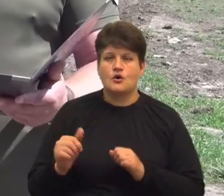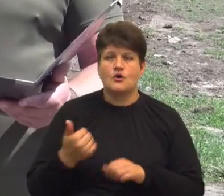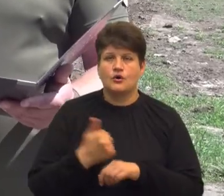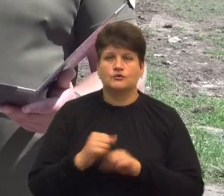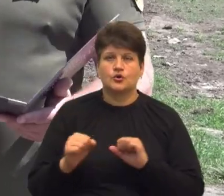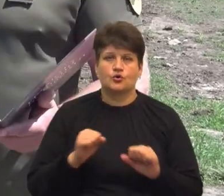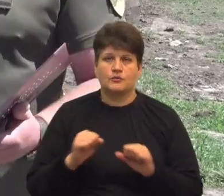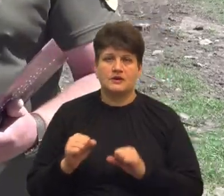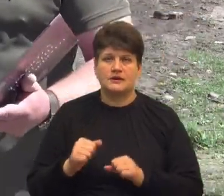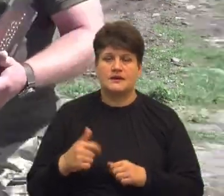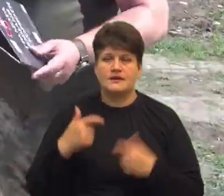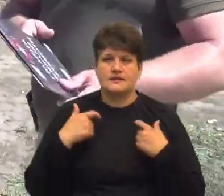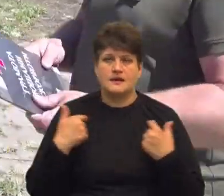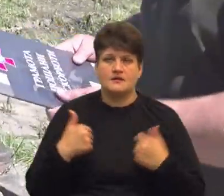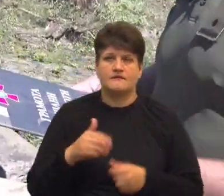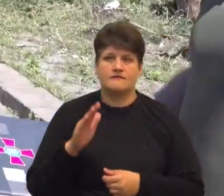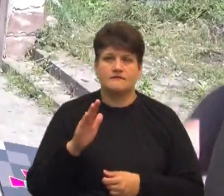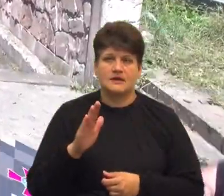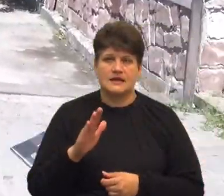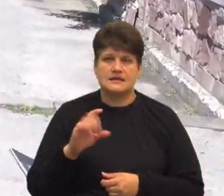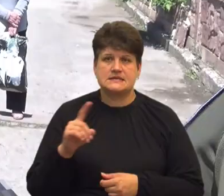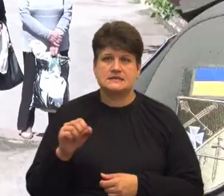генерал Валерій залужний